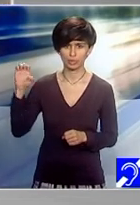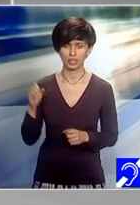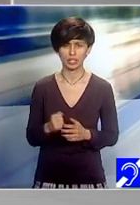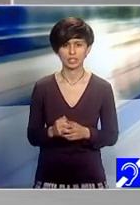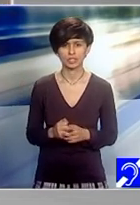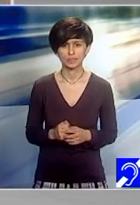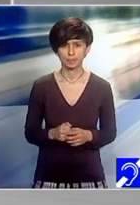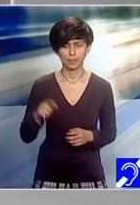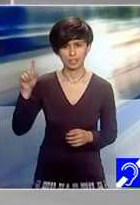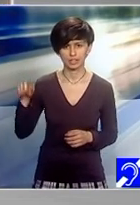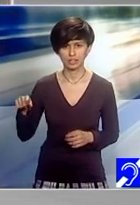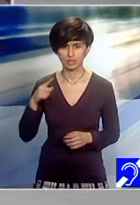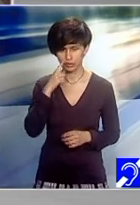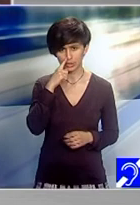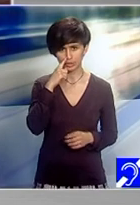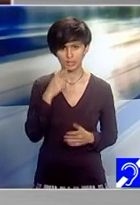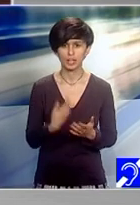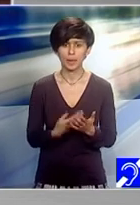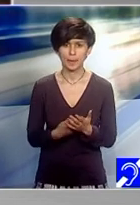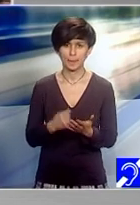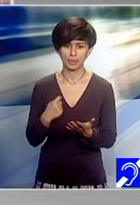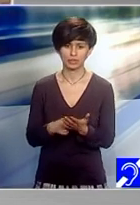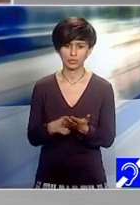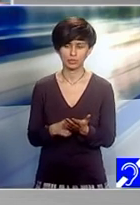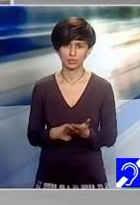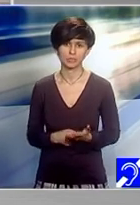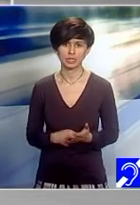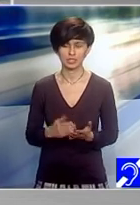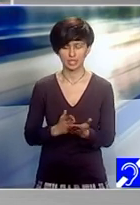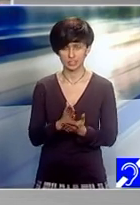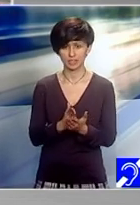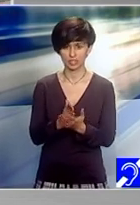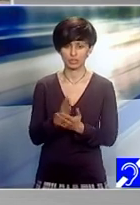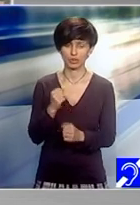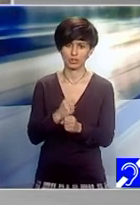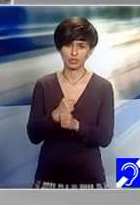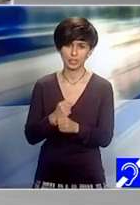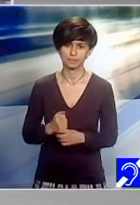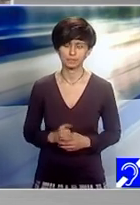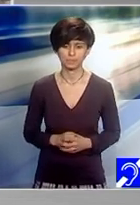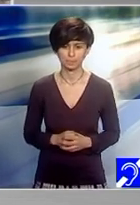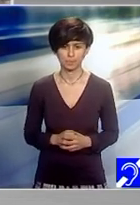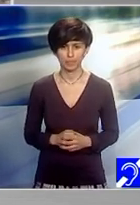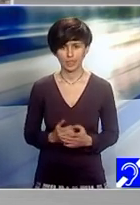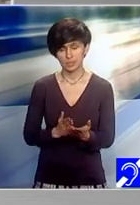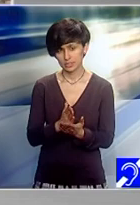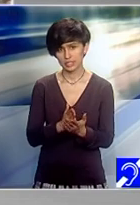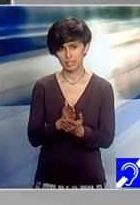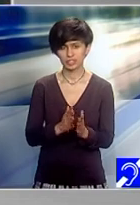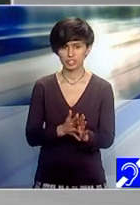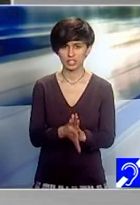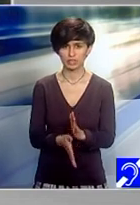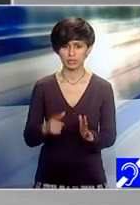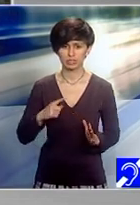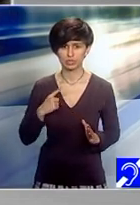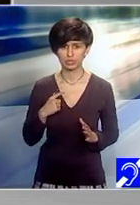luna iunie, va fi pentru plata serviciilor, efectiv a serviciilor efectuate. Serviciile care sunt incluse aici sunt mamografia, care în screening